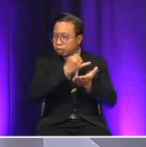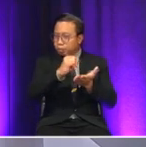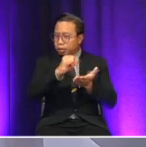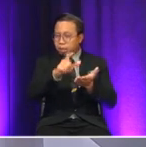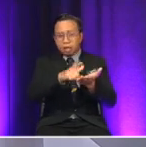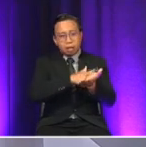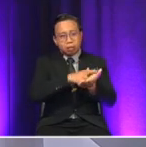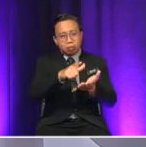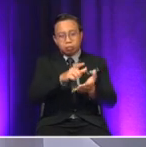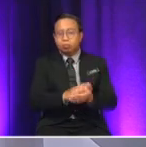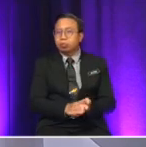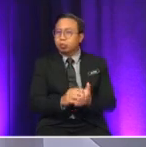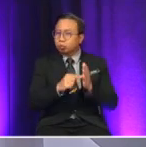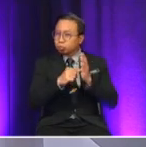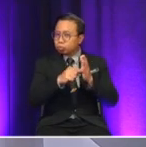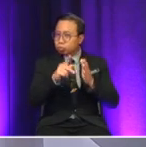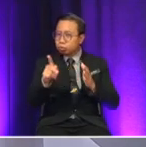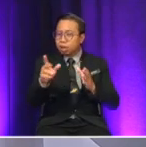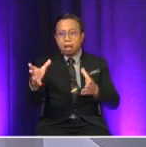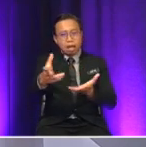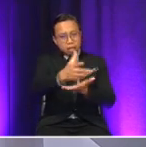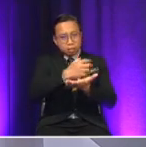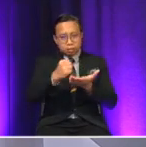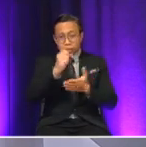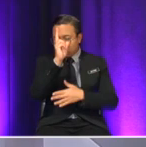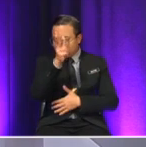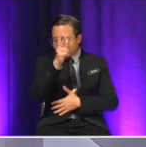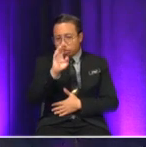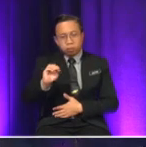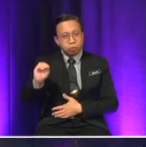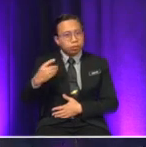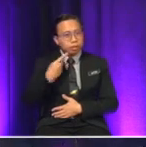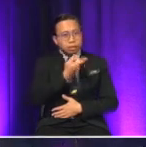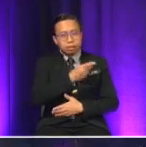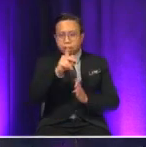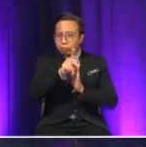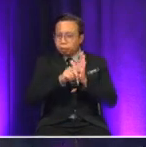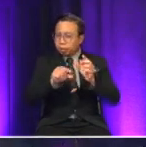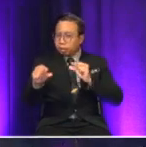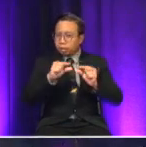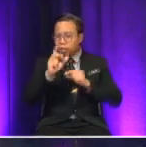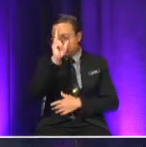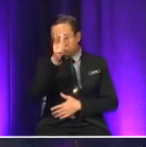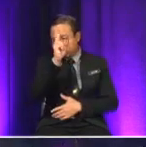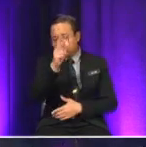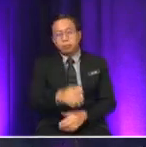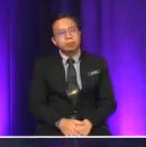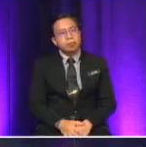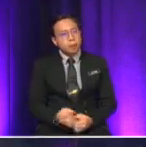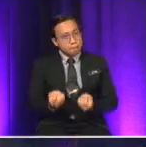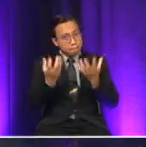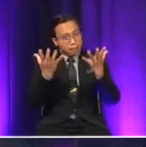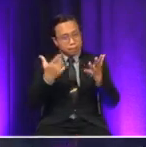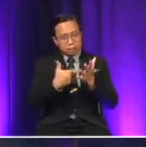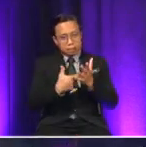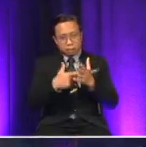itu menampakkan hasil kreativiti murid-murid kita ya. Pergerakan kreatif. Baiklah, kita ada banyak lagi nak teruka lepas